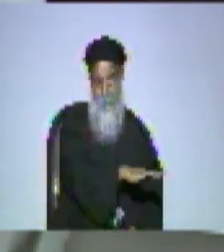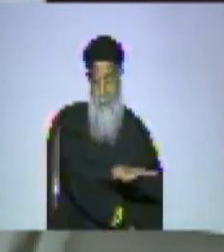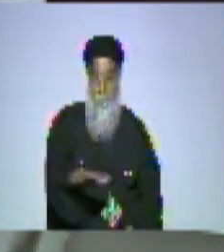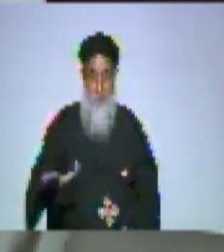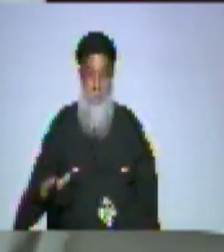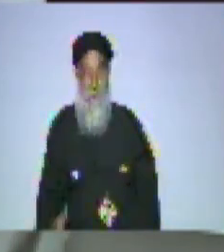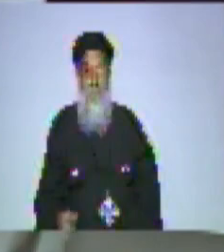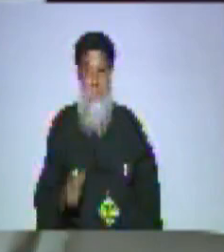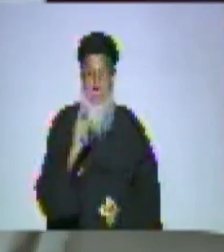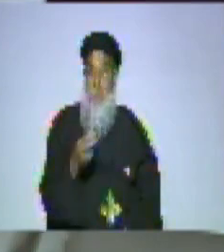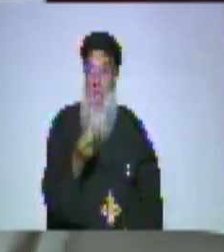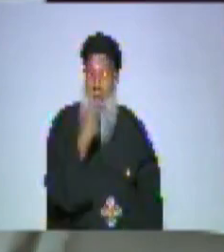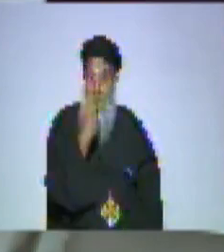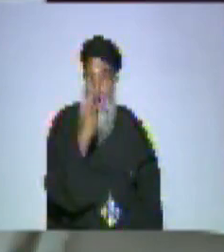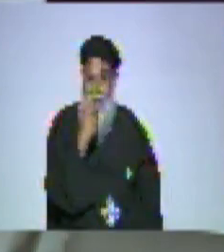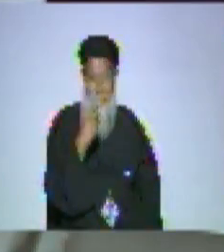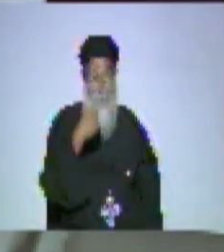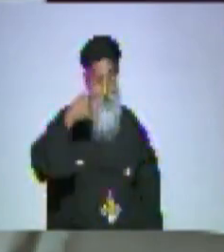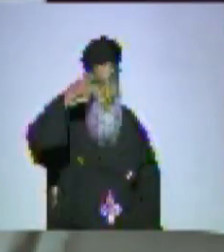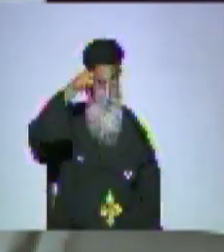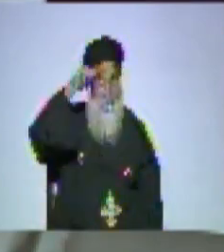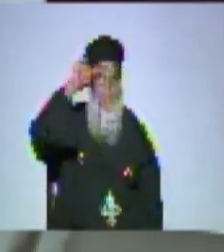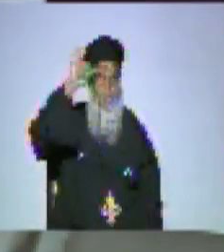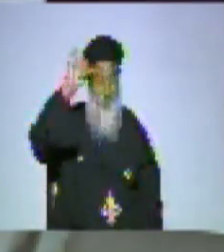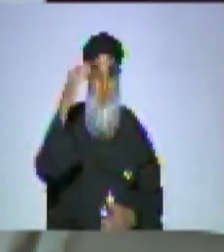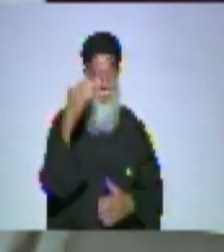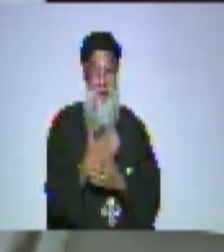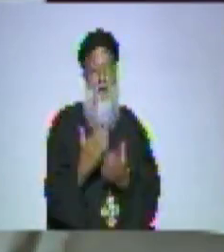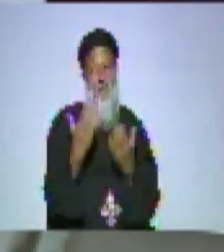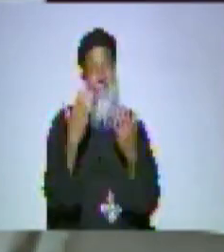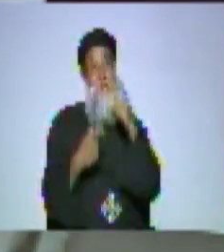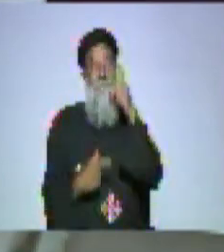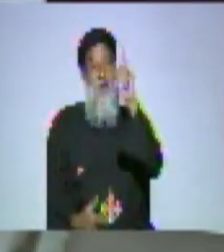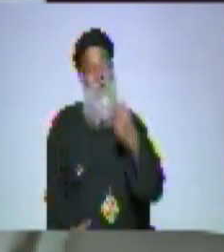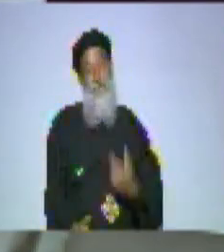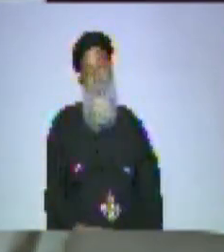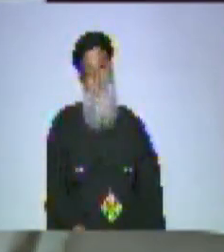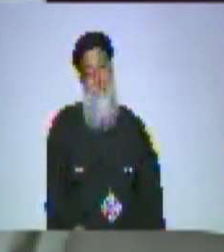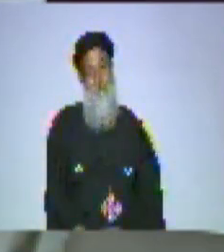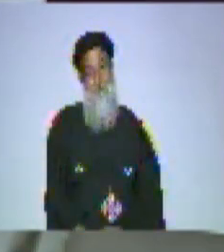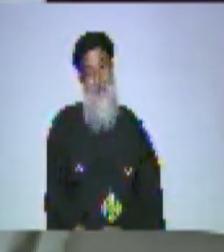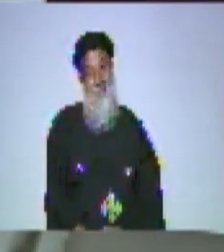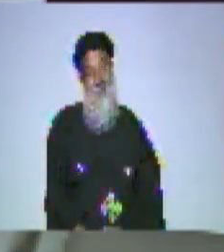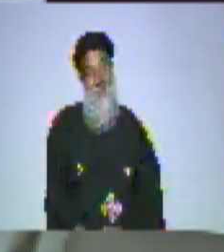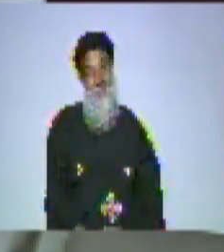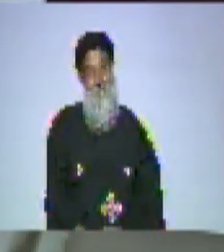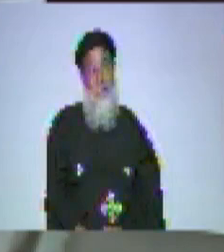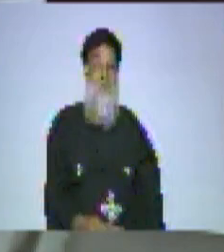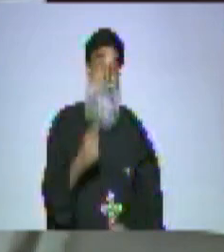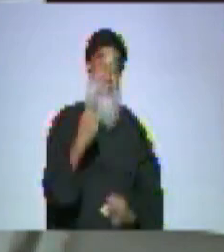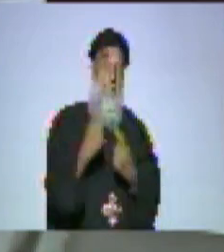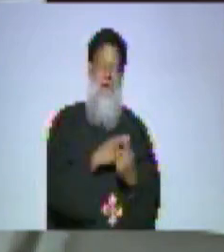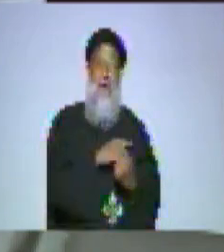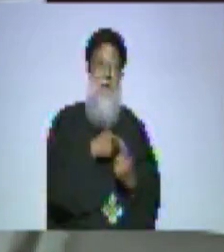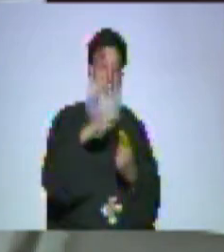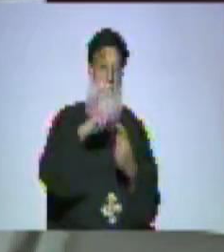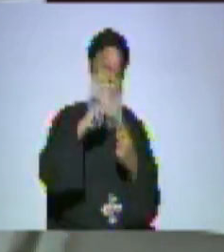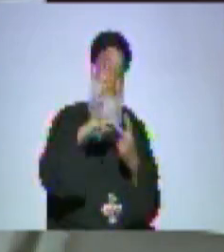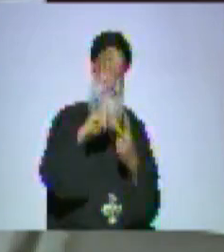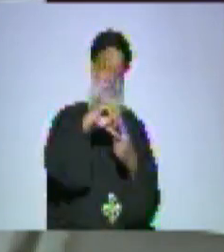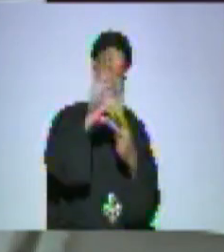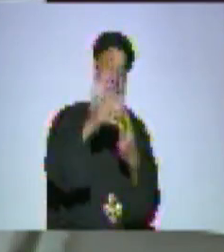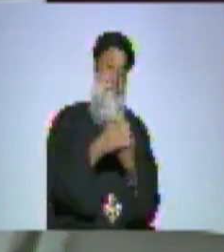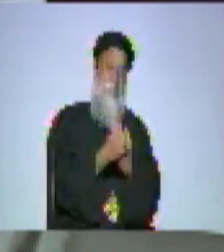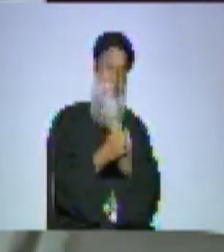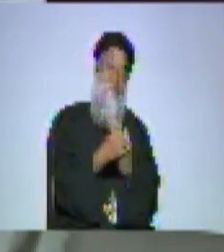شوف حتى غذاء الحيوان نصلي من اجله النبات والعشب